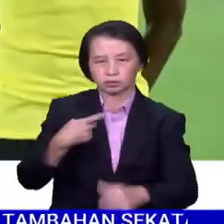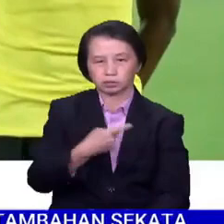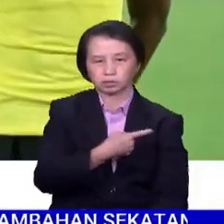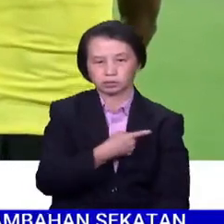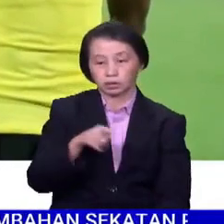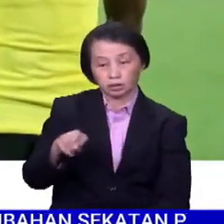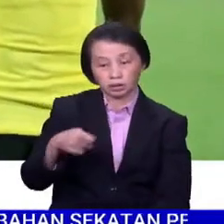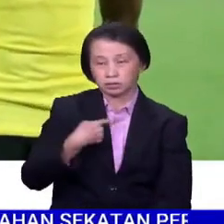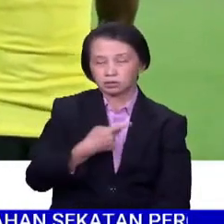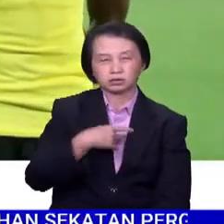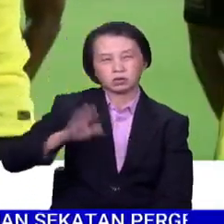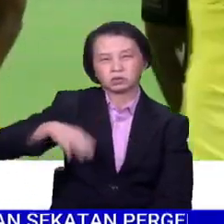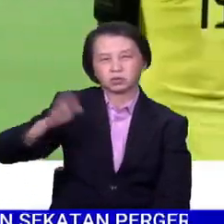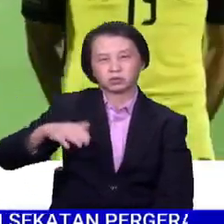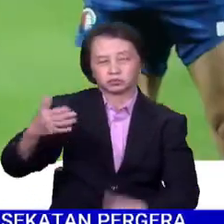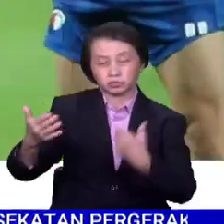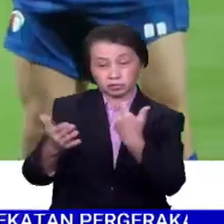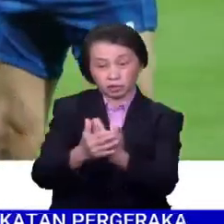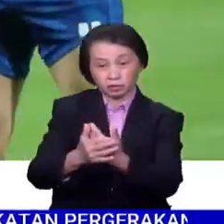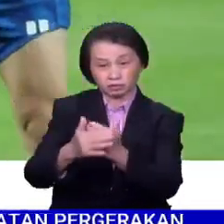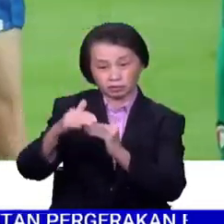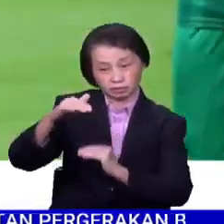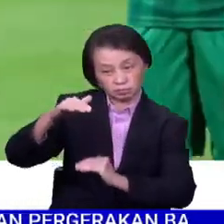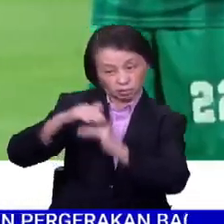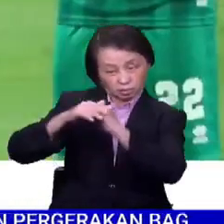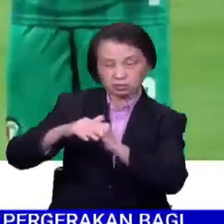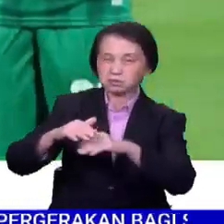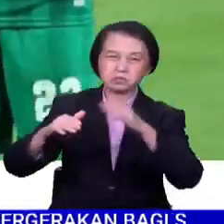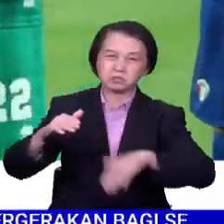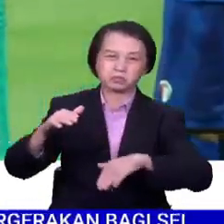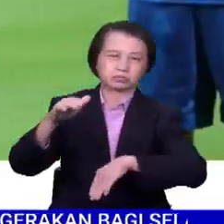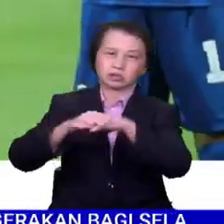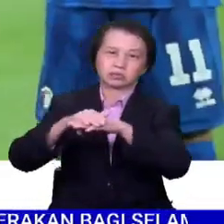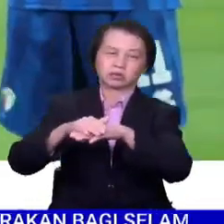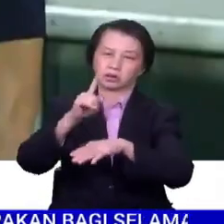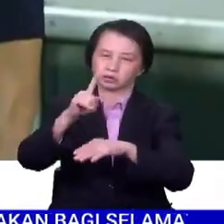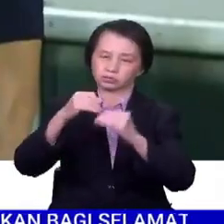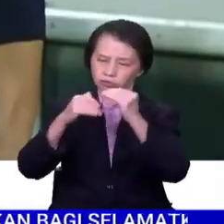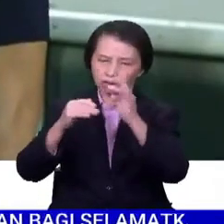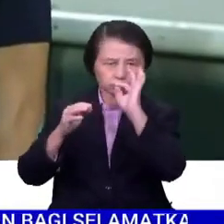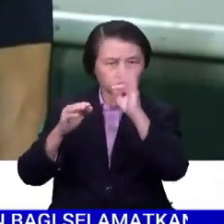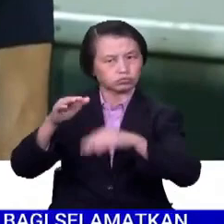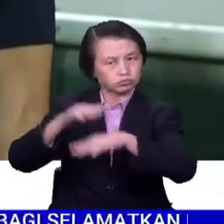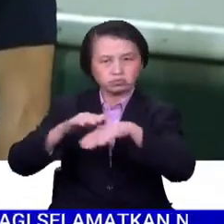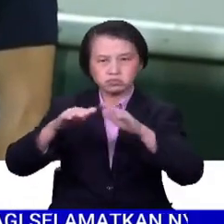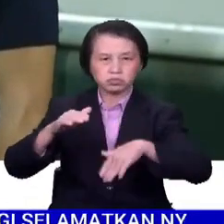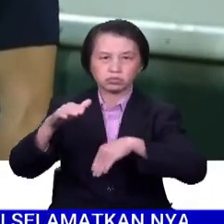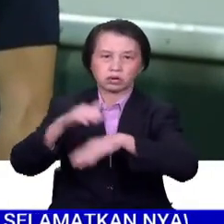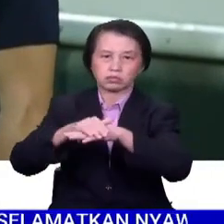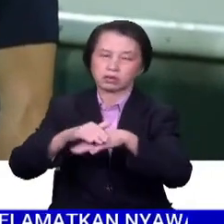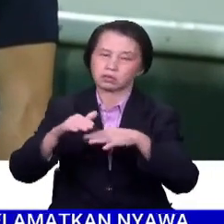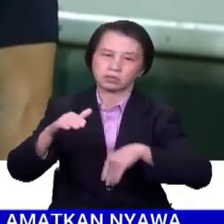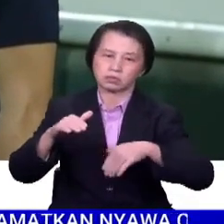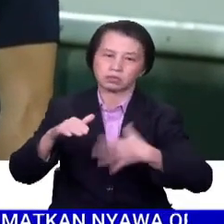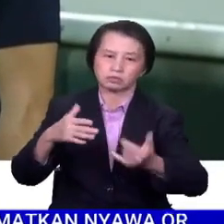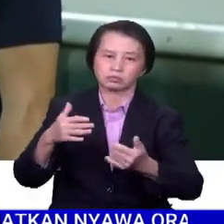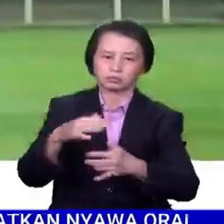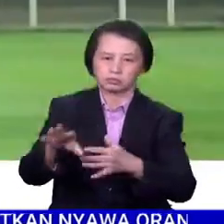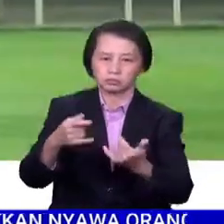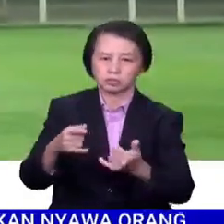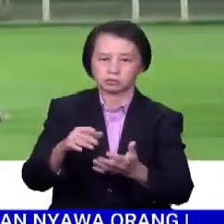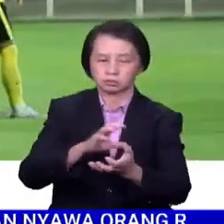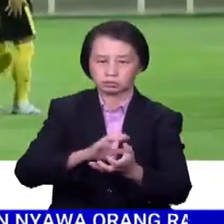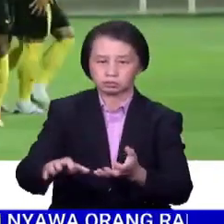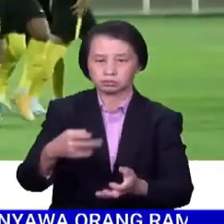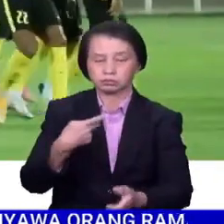sampai satu tahap yang terbaik lah. Tetapi kita tahu keputusan itu sendiri sebanyak boleh